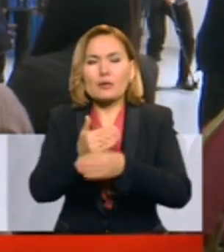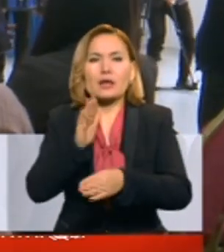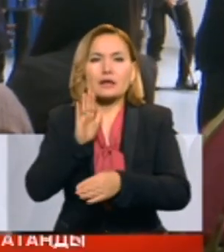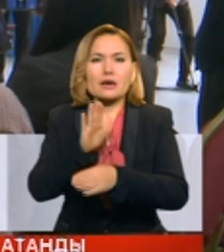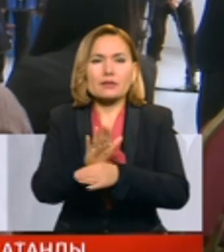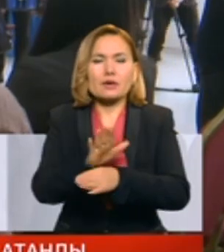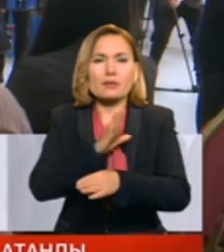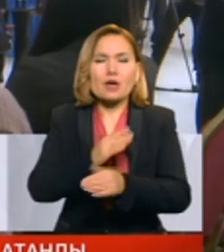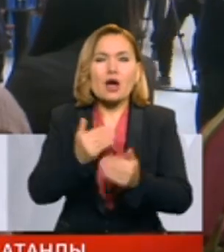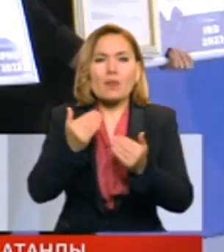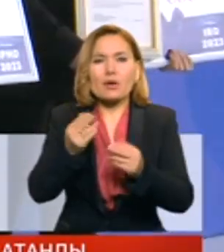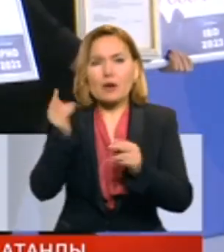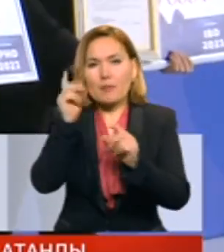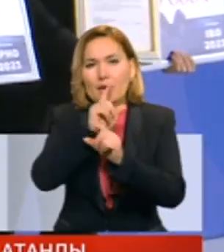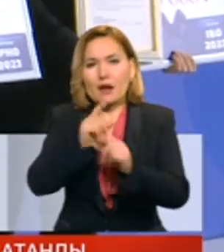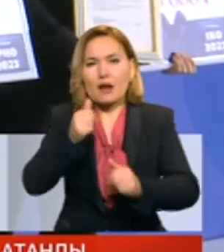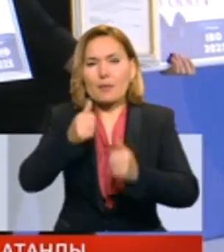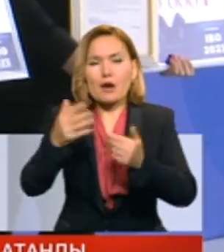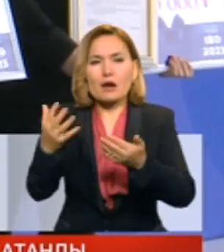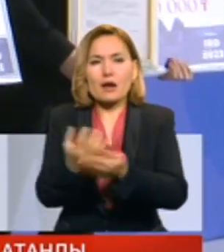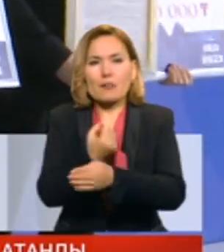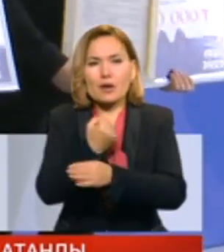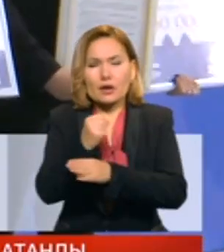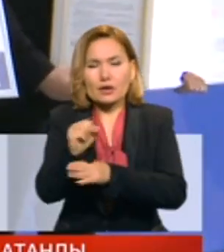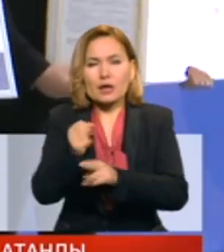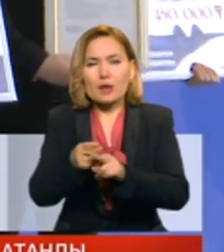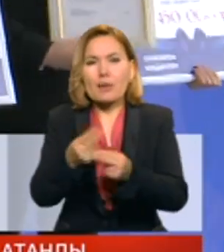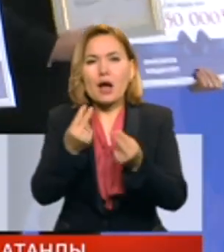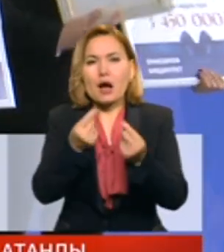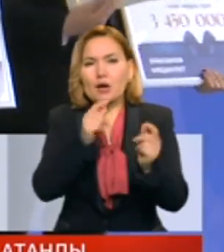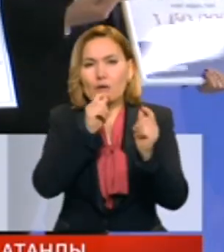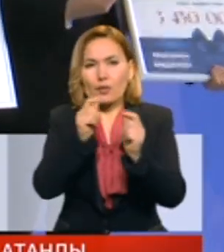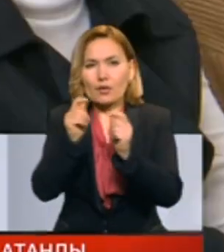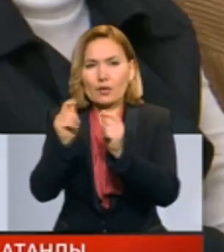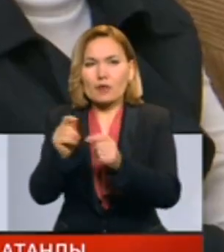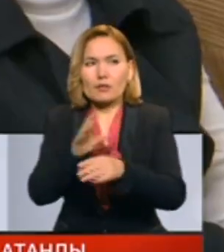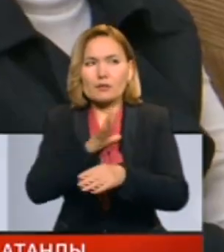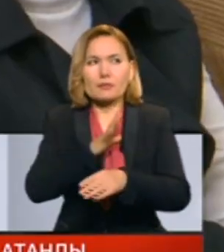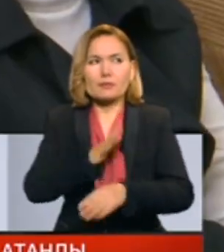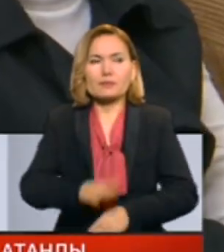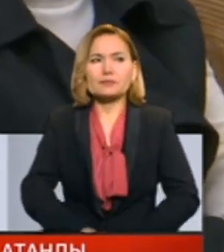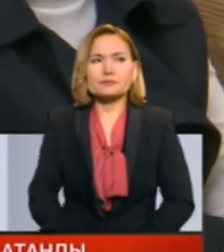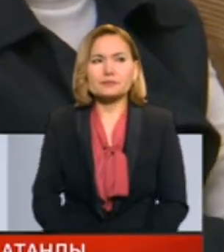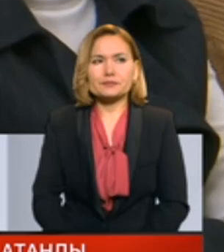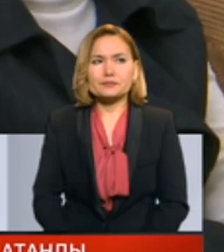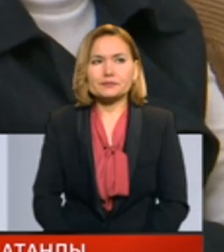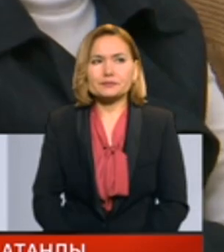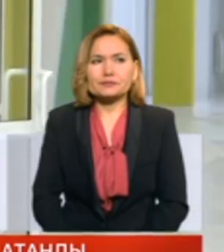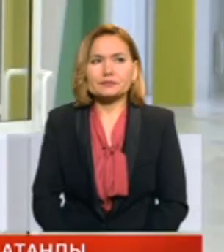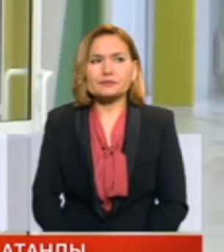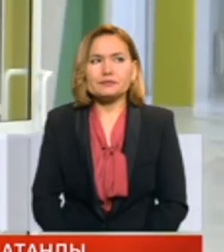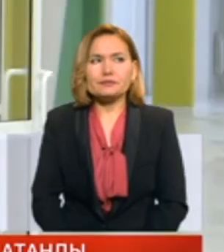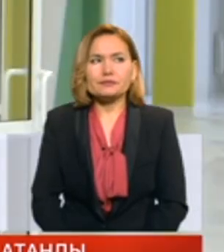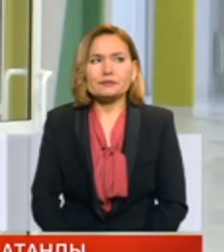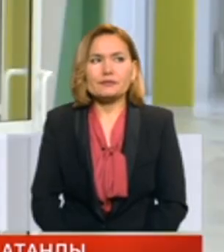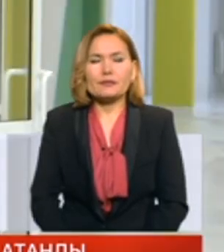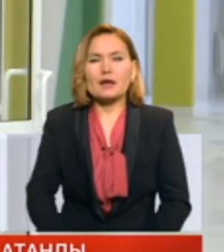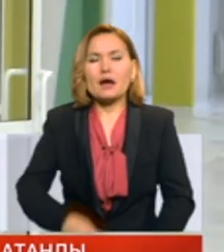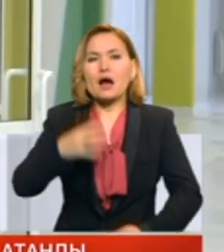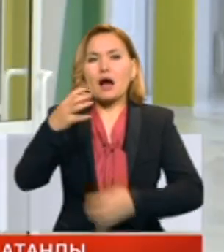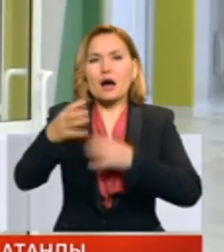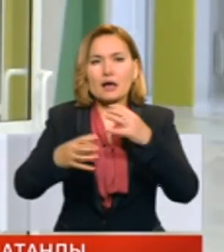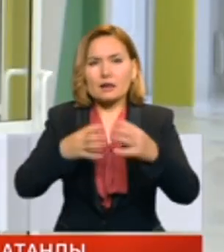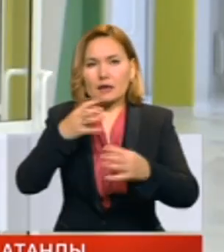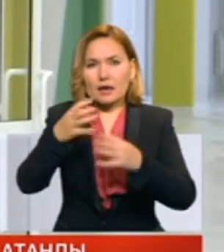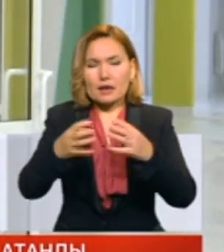тапсырған еді. Бүгінде білім бәйгелерінің үздіктеріне бір жолғы қаржылай көмек көрсетіліп келеді. Халықаралық енді биология